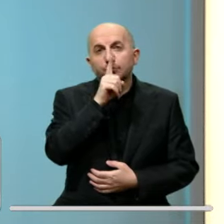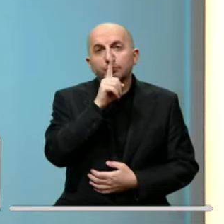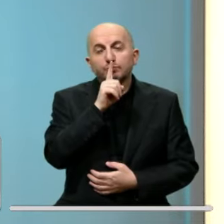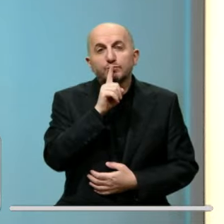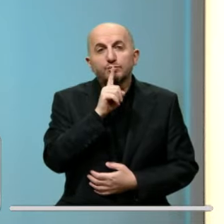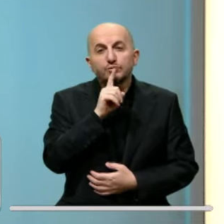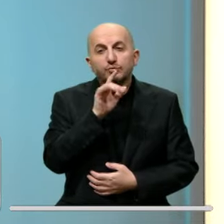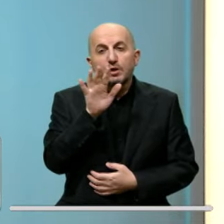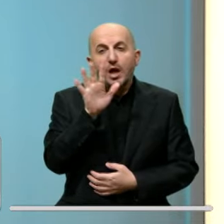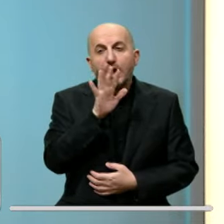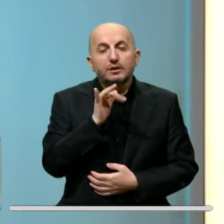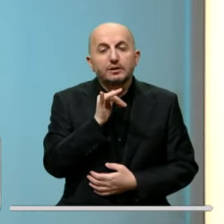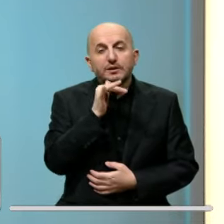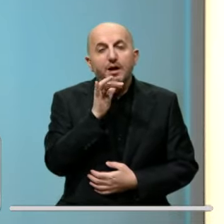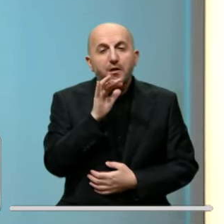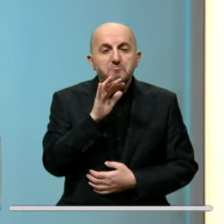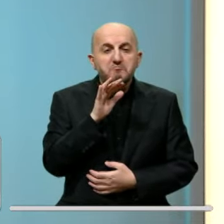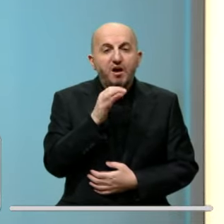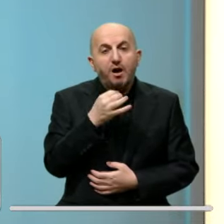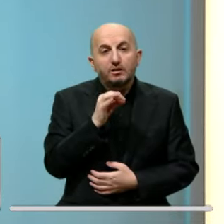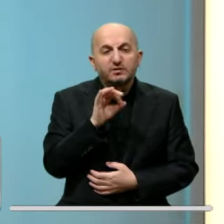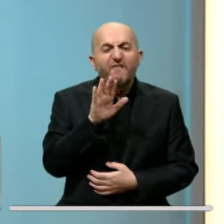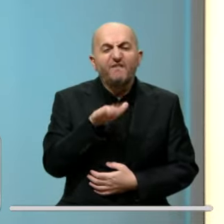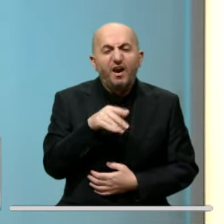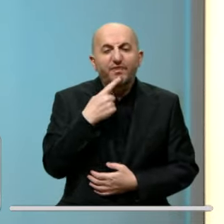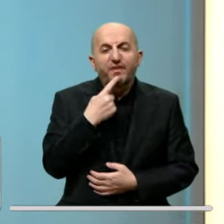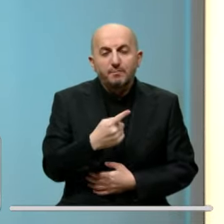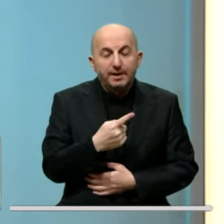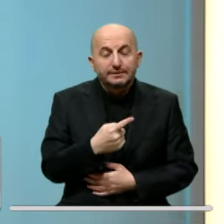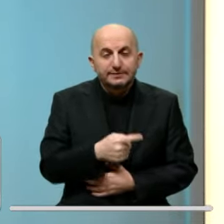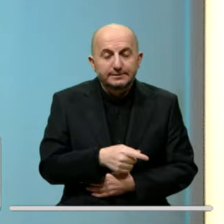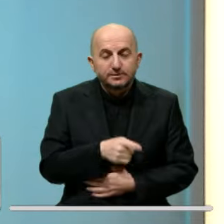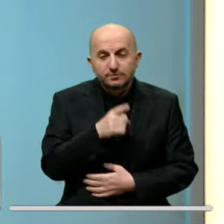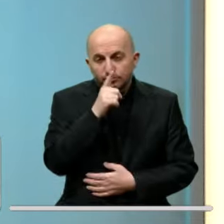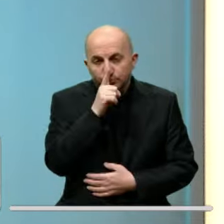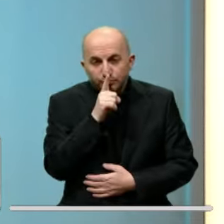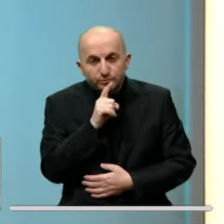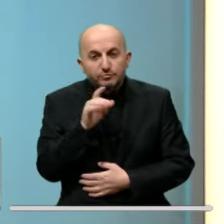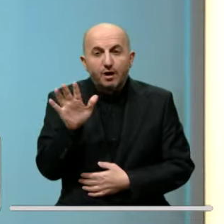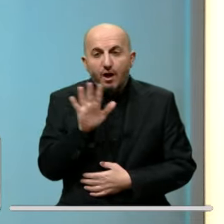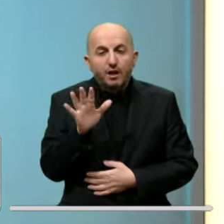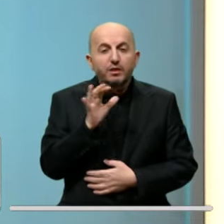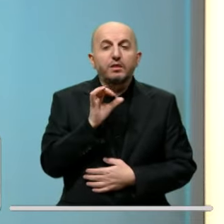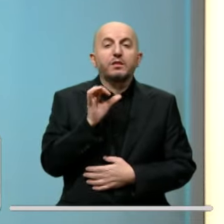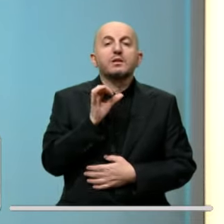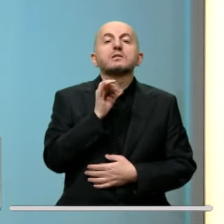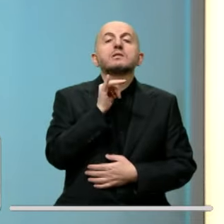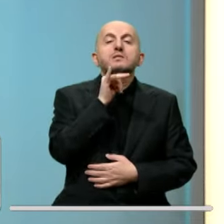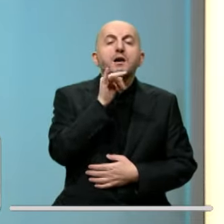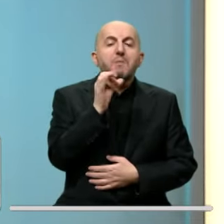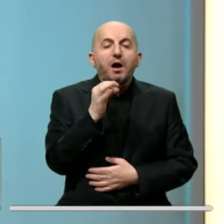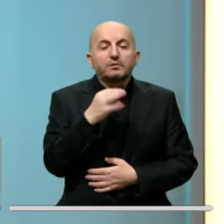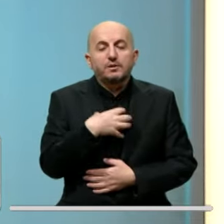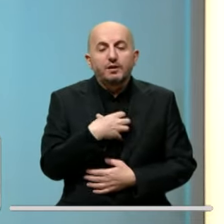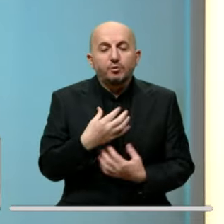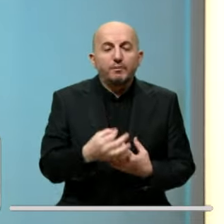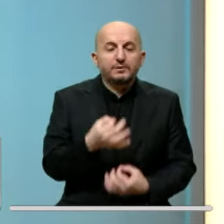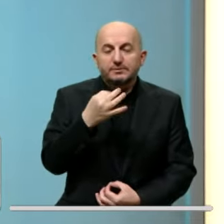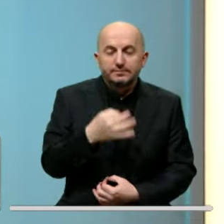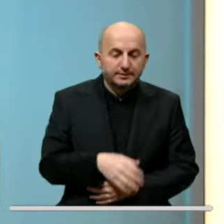150 gram civarında bir altına sahip demektir. 150 gram civarında altına sahip olan bir